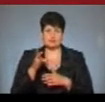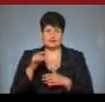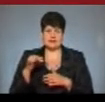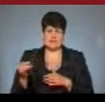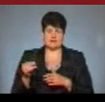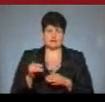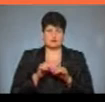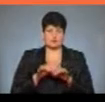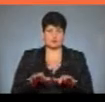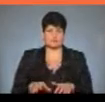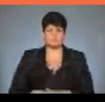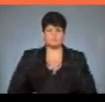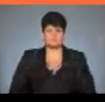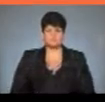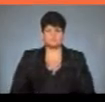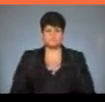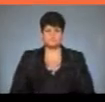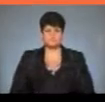підгнивання кореневої системи.